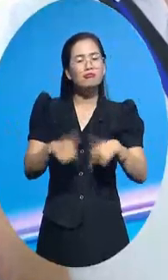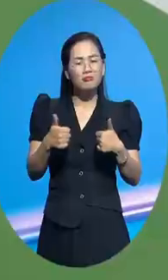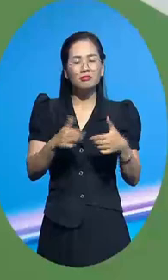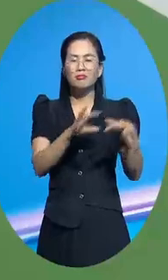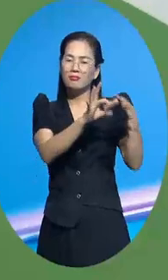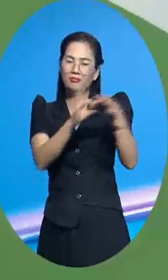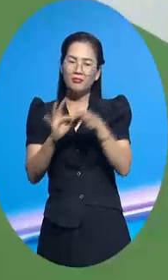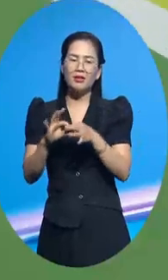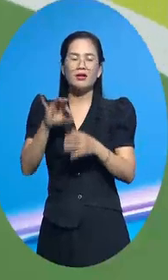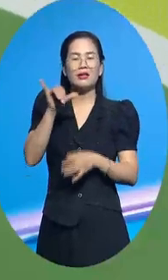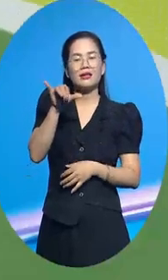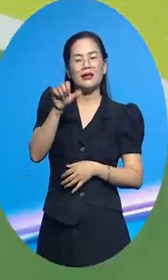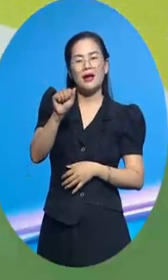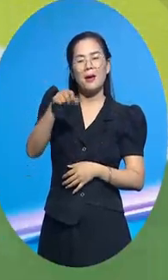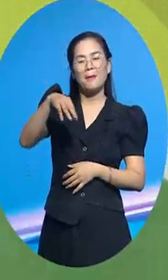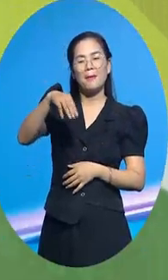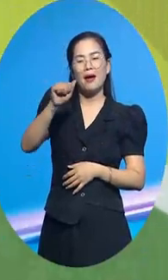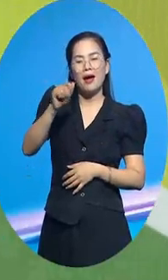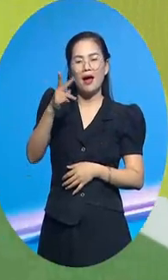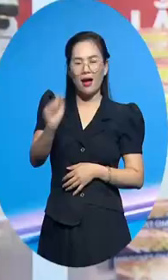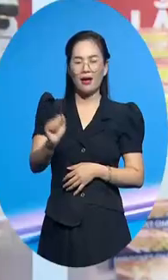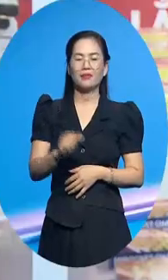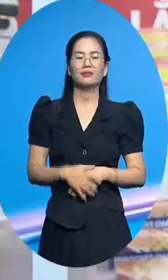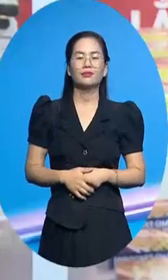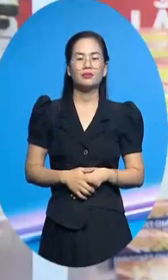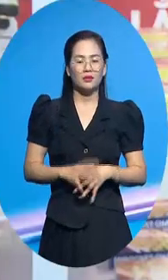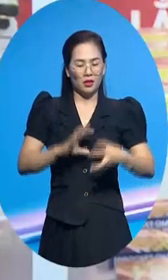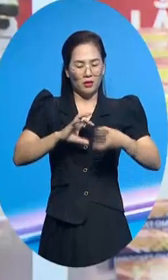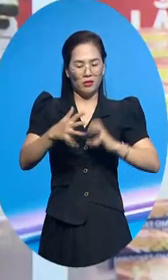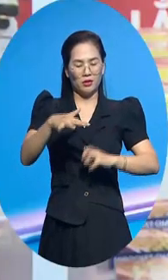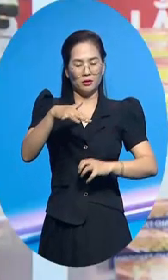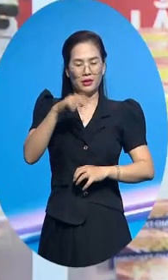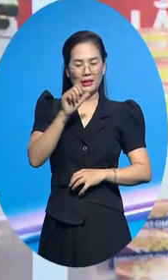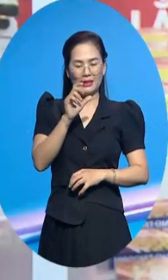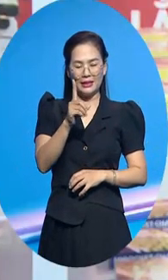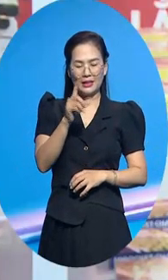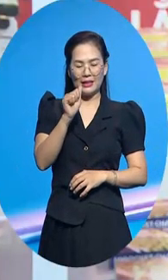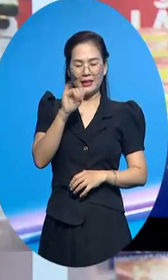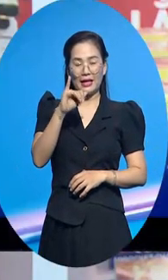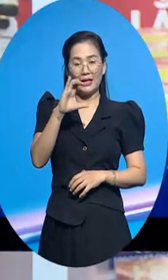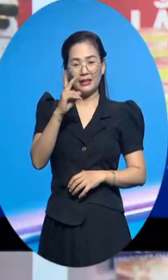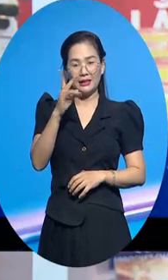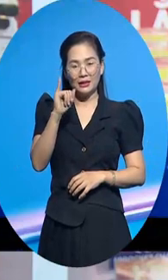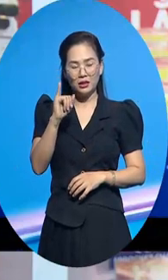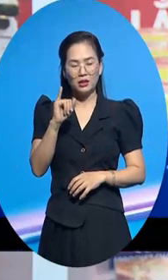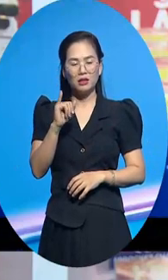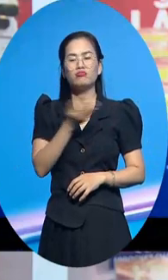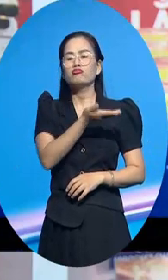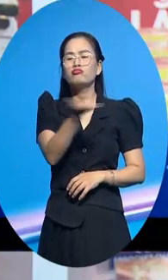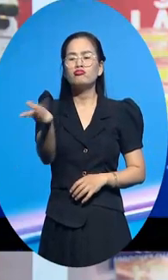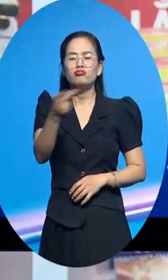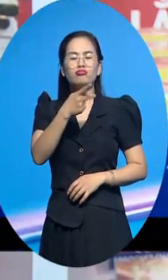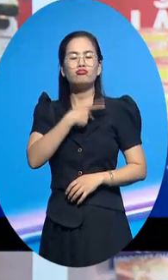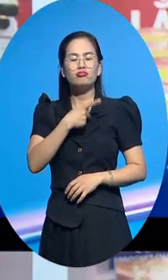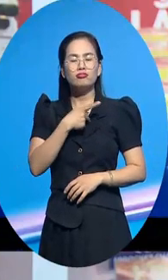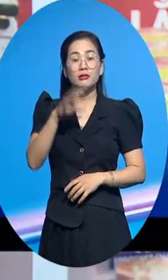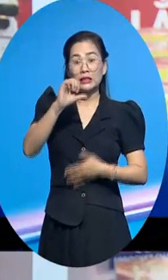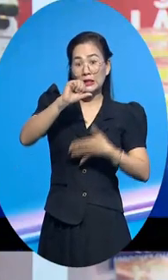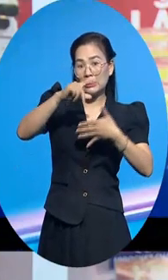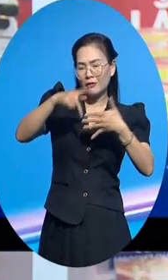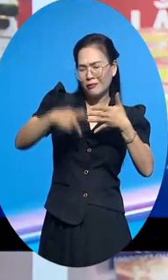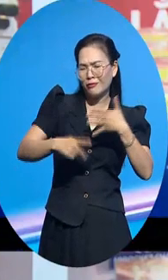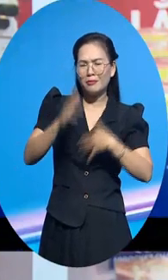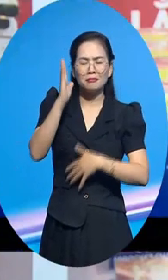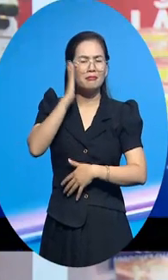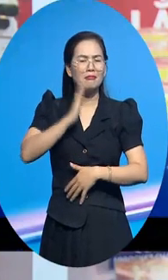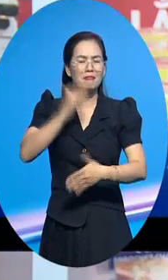Honda and Yamaha. Công ty Daichi mang tới cho người tiêu dùng những sản phẩm mới mẻ nhất, đó là liên quan